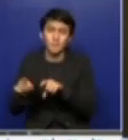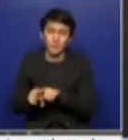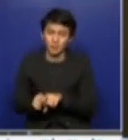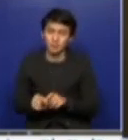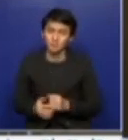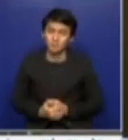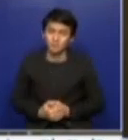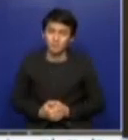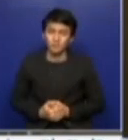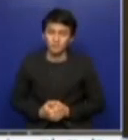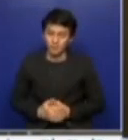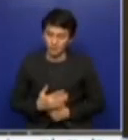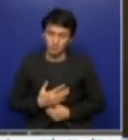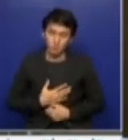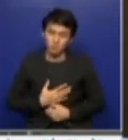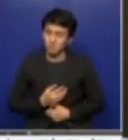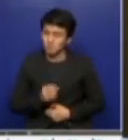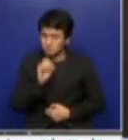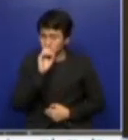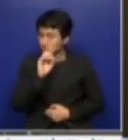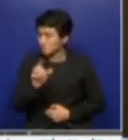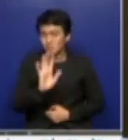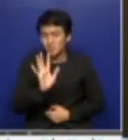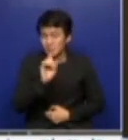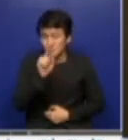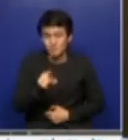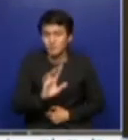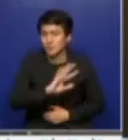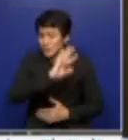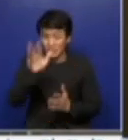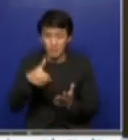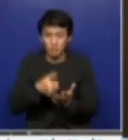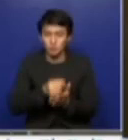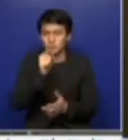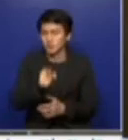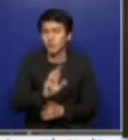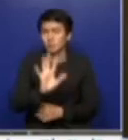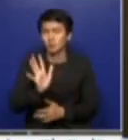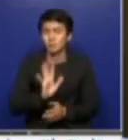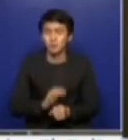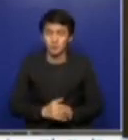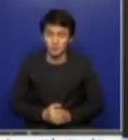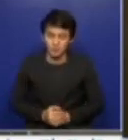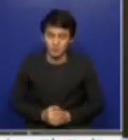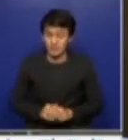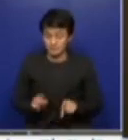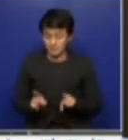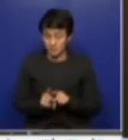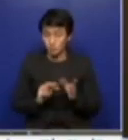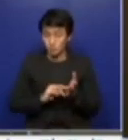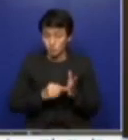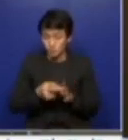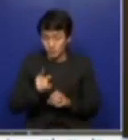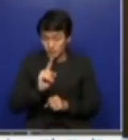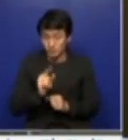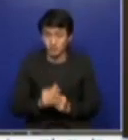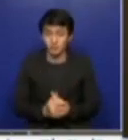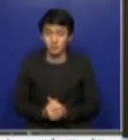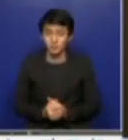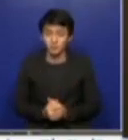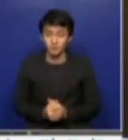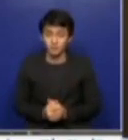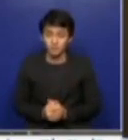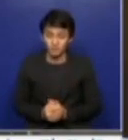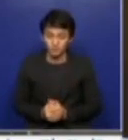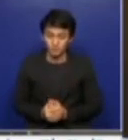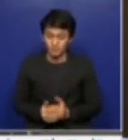าไม่เป็นความจริงทั้งหมดเหตุผลเชิงประจักษ์ก็คือทำ